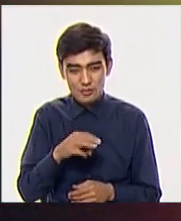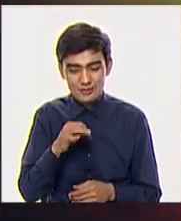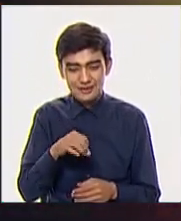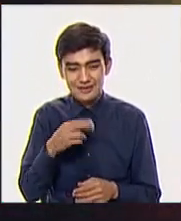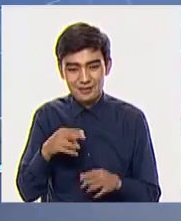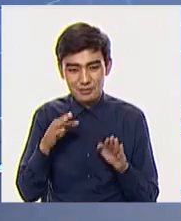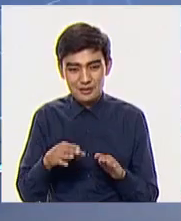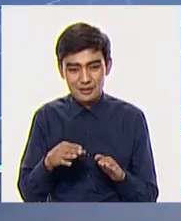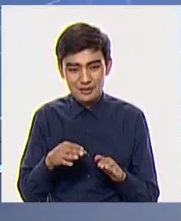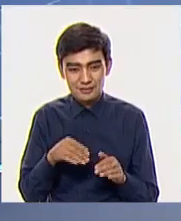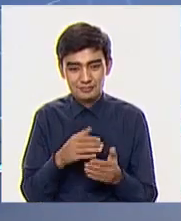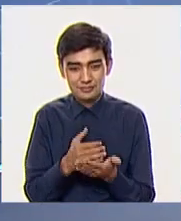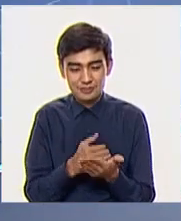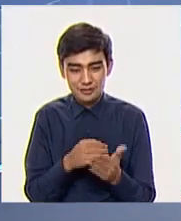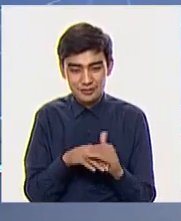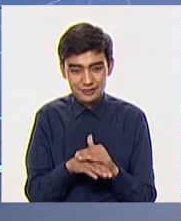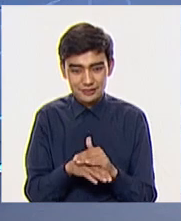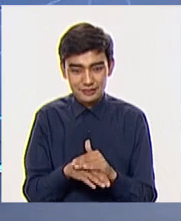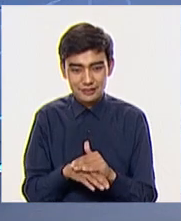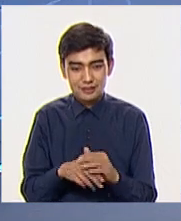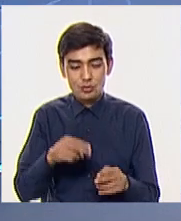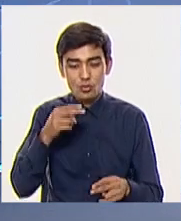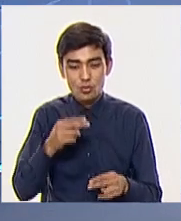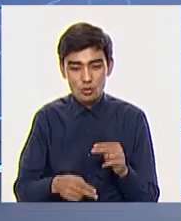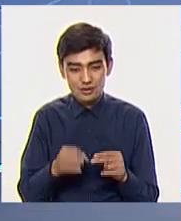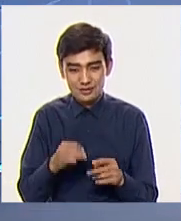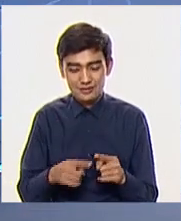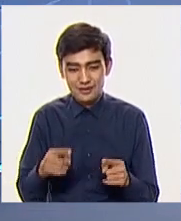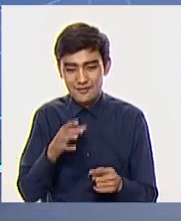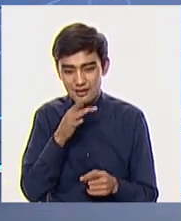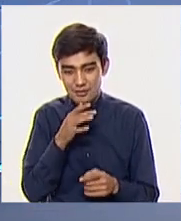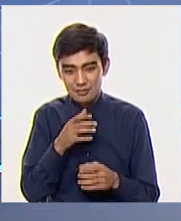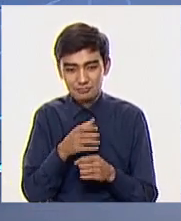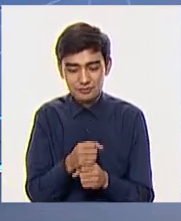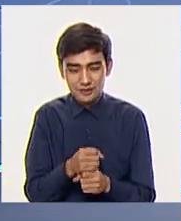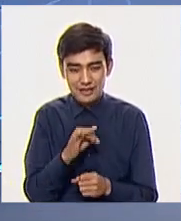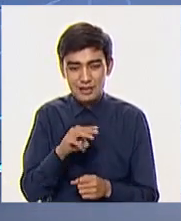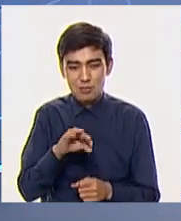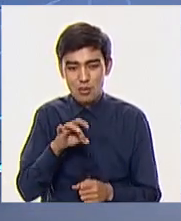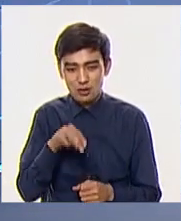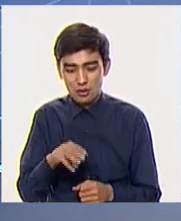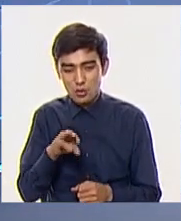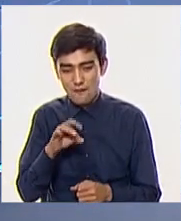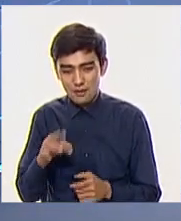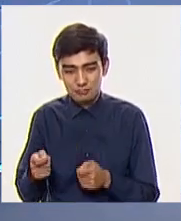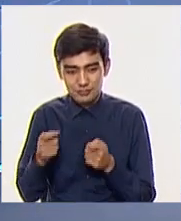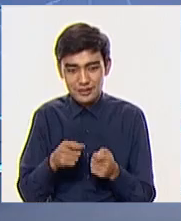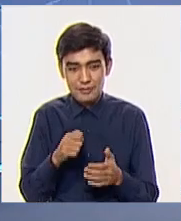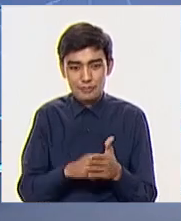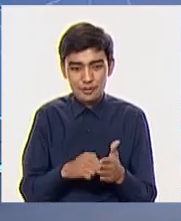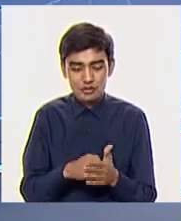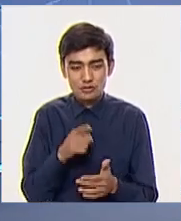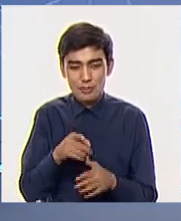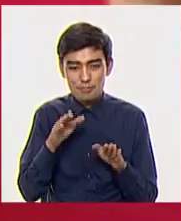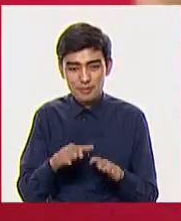қоймаларда тұрған қор бітеді. Осы арада қысқа уақытта импорттық тауар жеткізіледі. Себебі